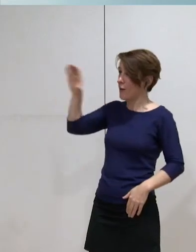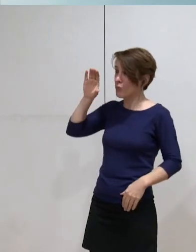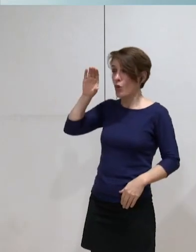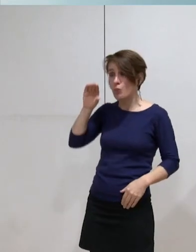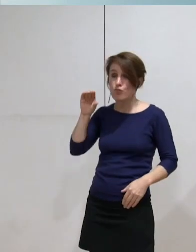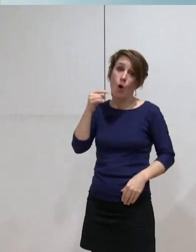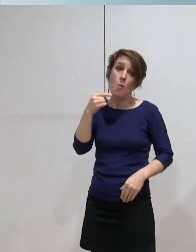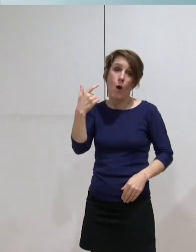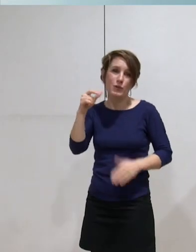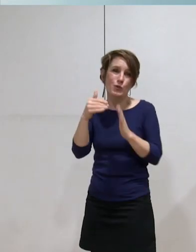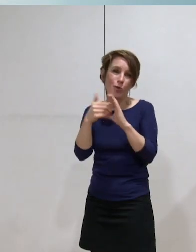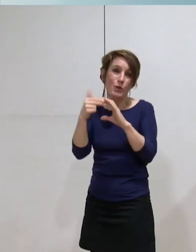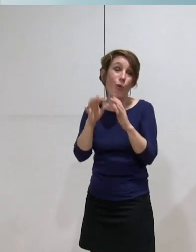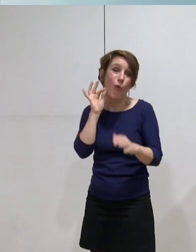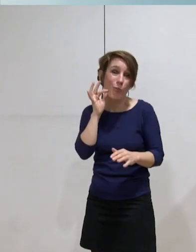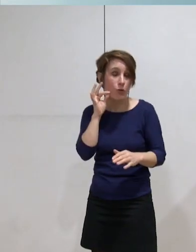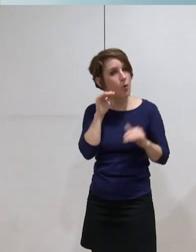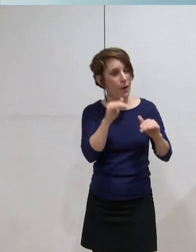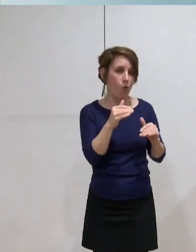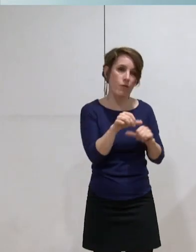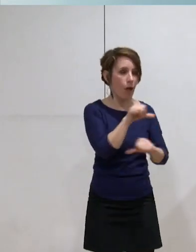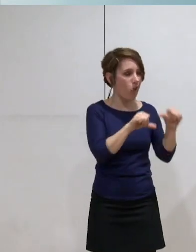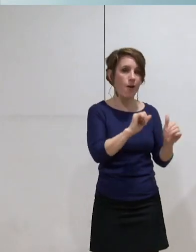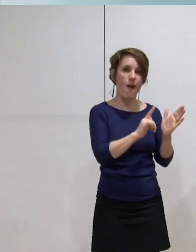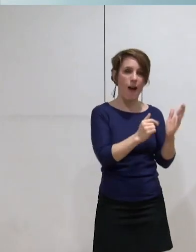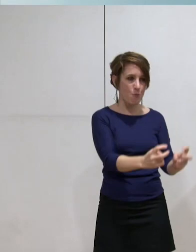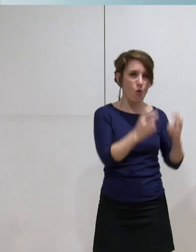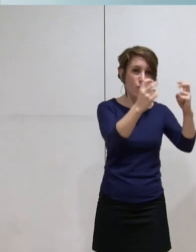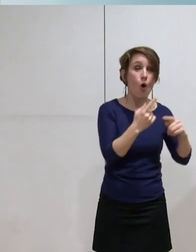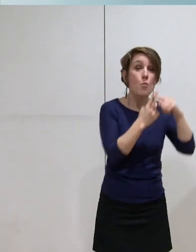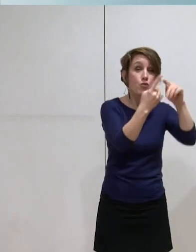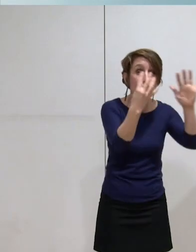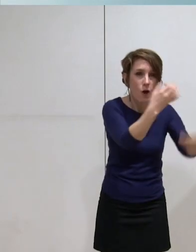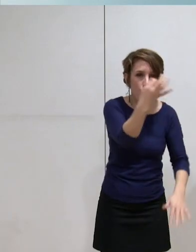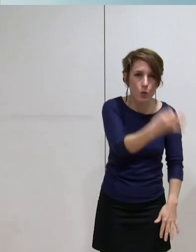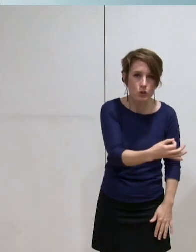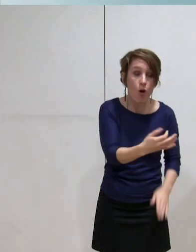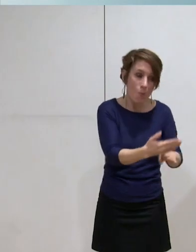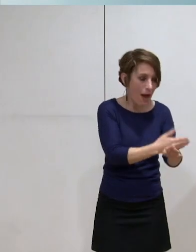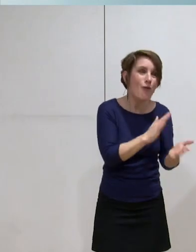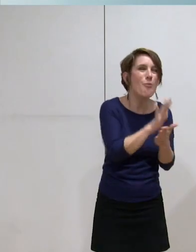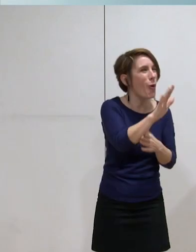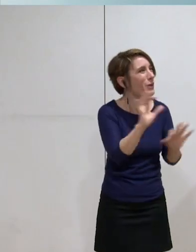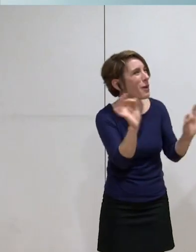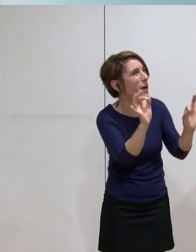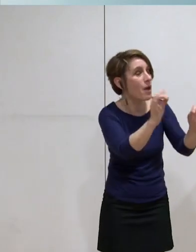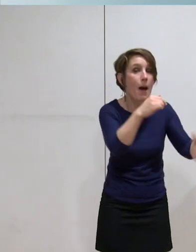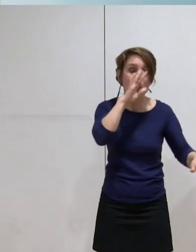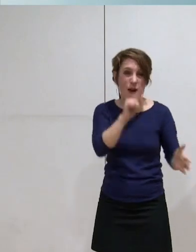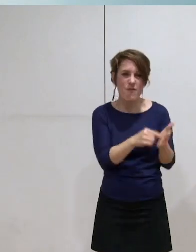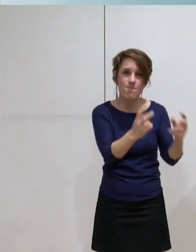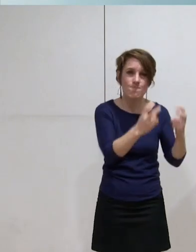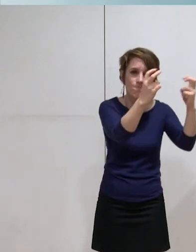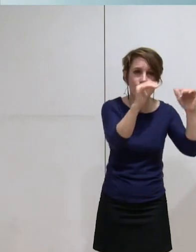2008 après soit dit en passant avoir promis de ne pas le faire on pouvait lire à l'époque dans le document de présentation du budget